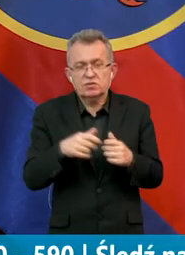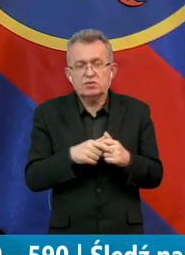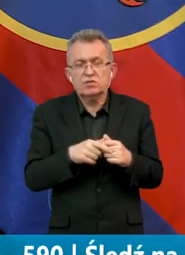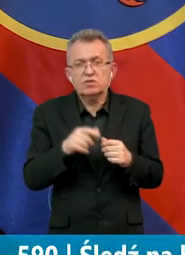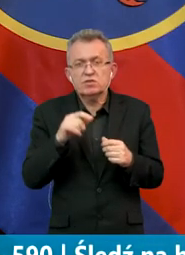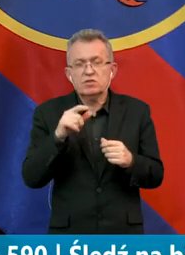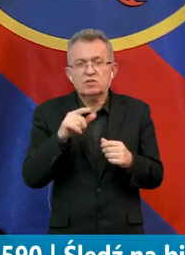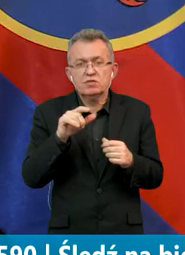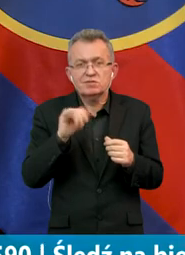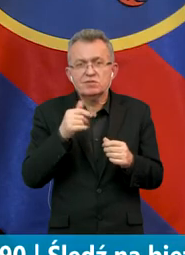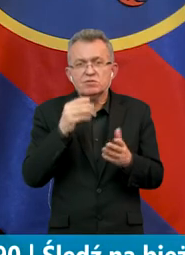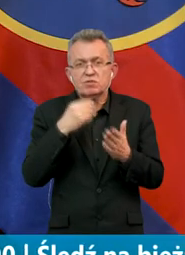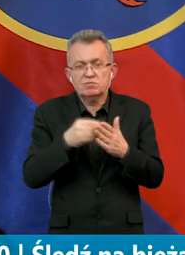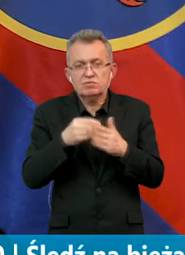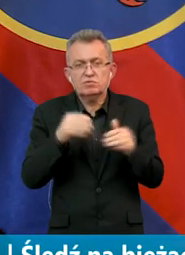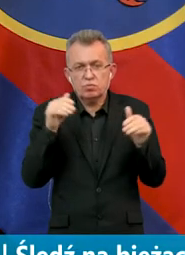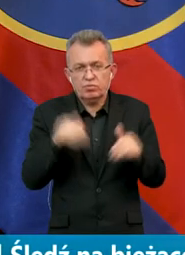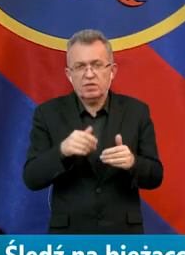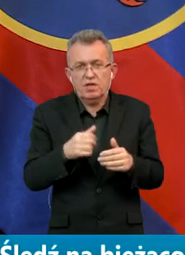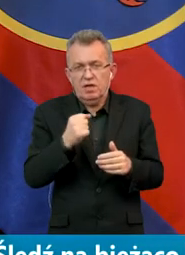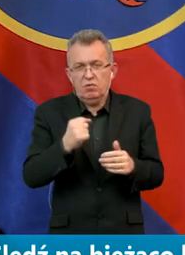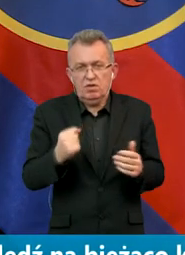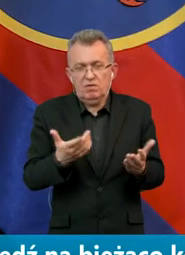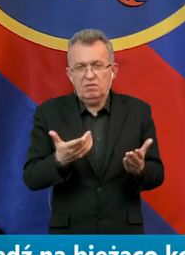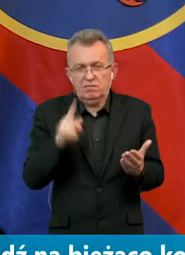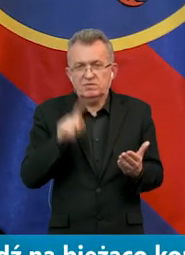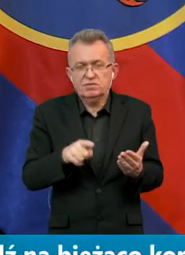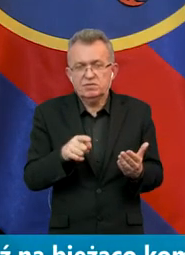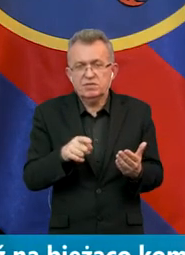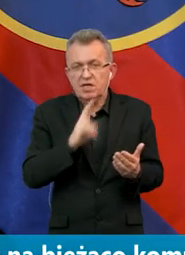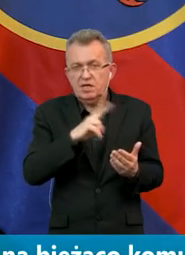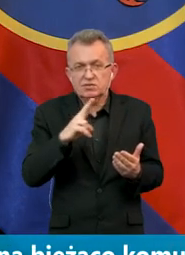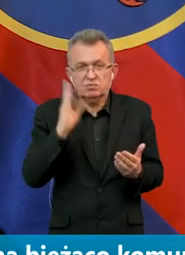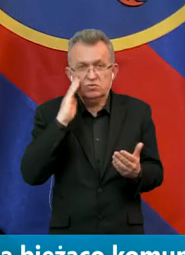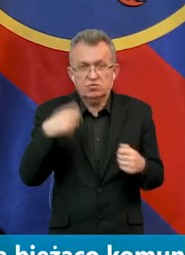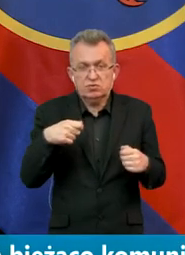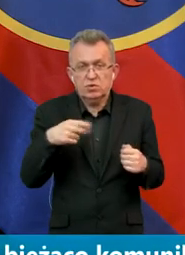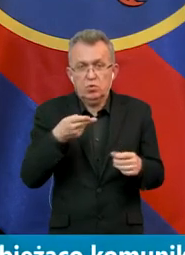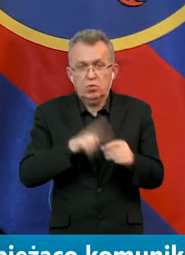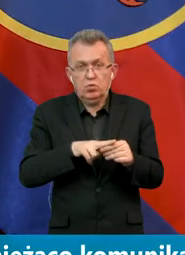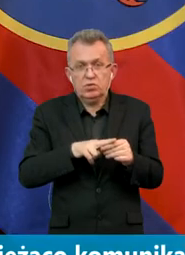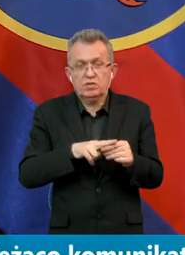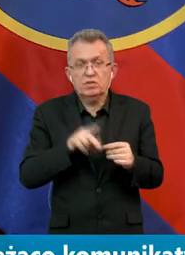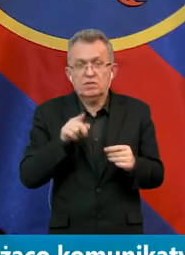są wyłączeni z możliwości wykupywania abonamentów. Dlatego, że każdy mieszkaniec Szczecina, który